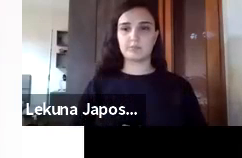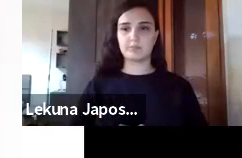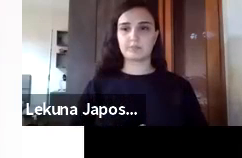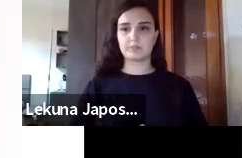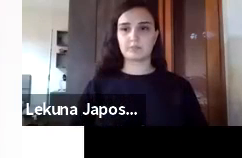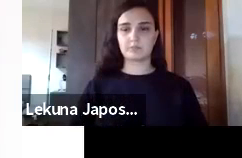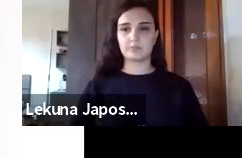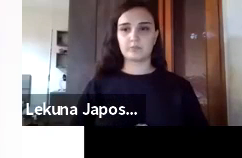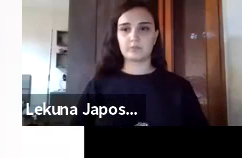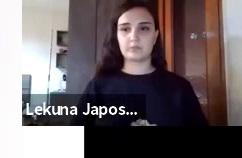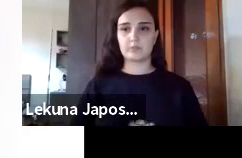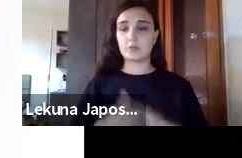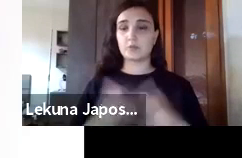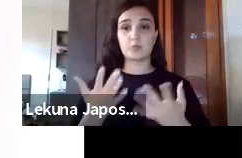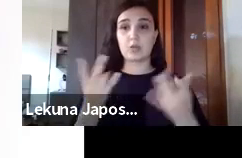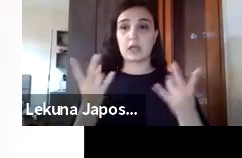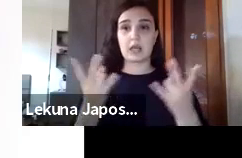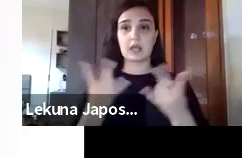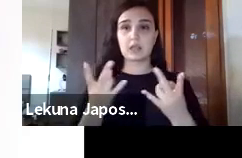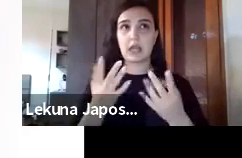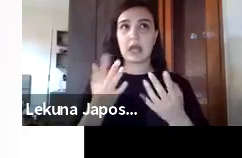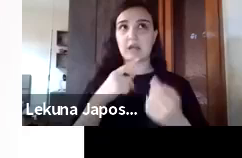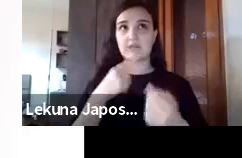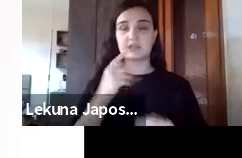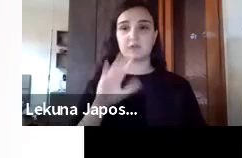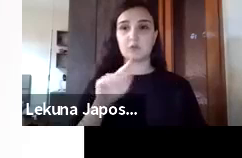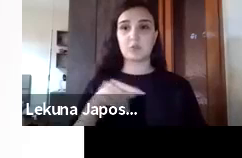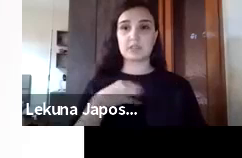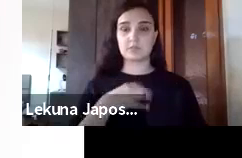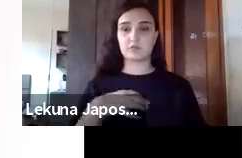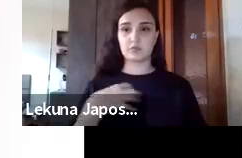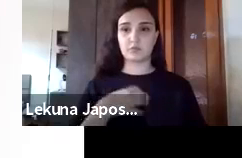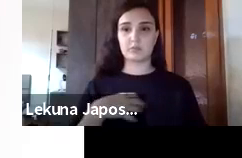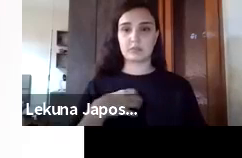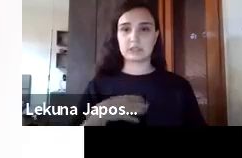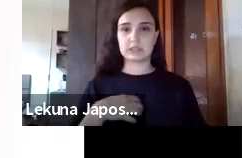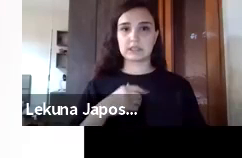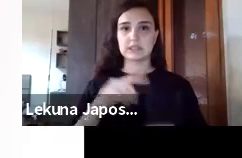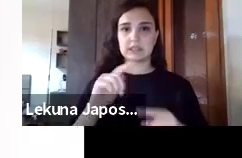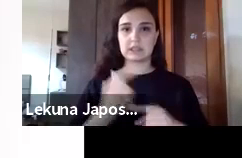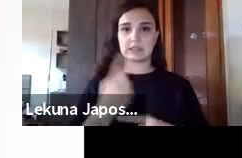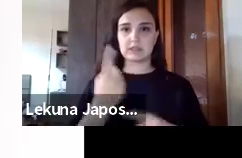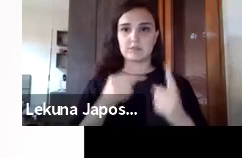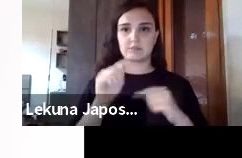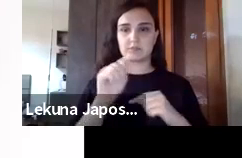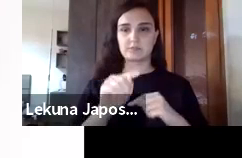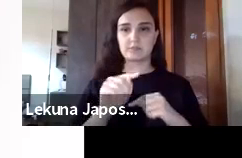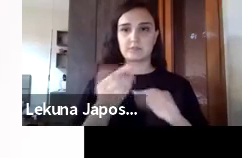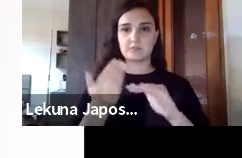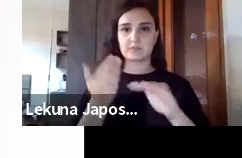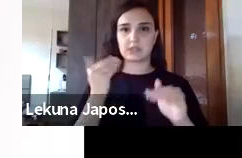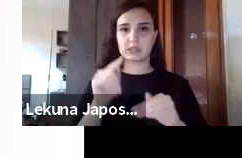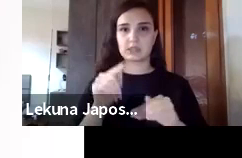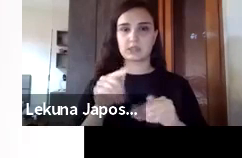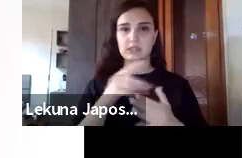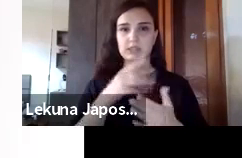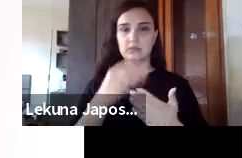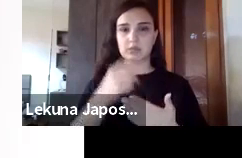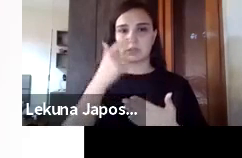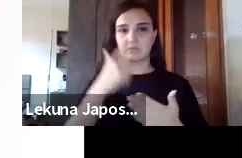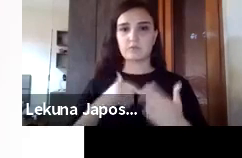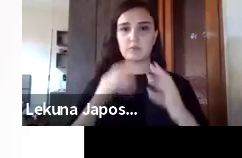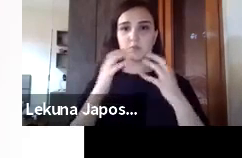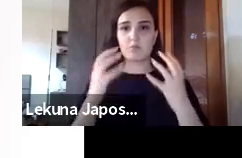თუ არ ვაღიარეთ, რომ ეს არის ფუნდამენტური, აი ისევ უნდა დავბრუნდე, ნახეთ წინა სლაიდზე, საკუთარ